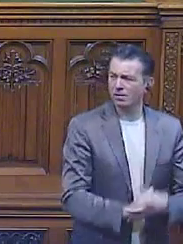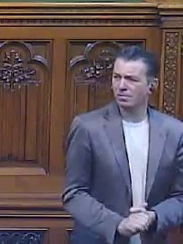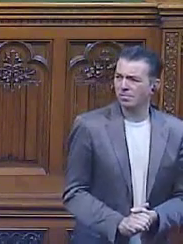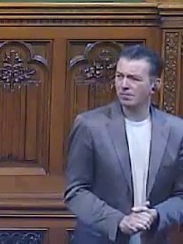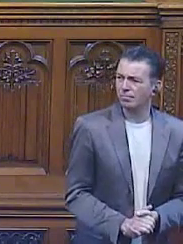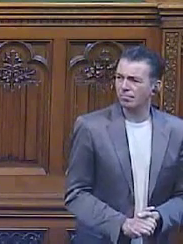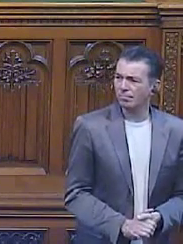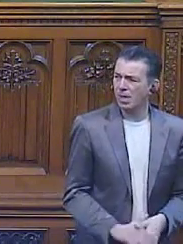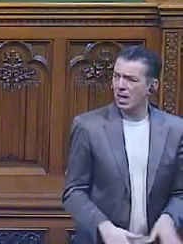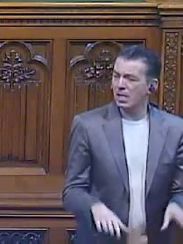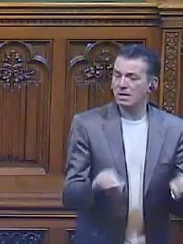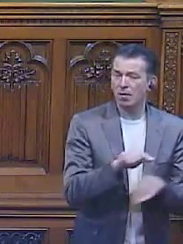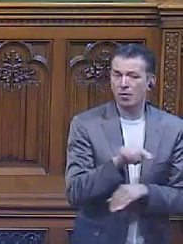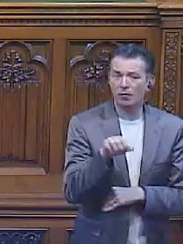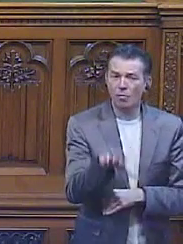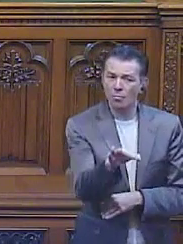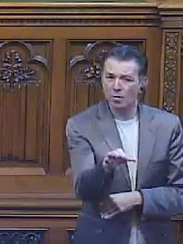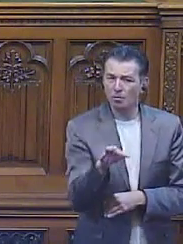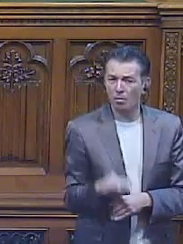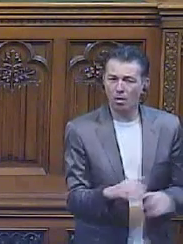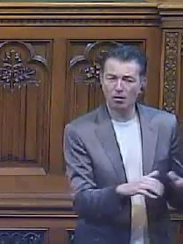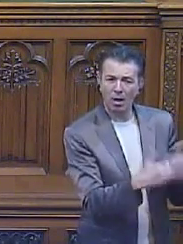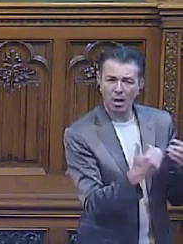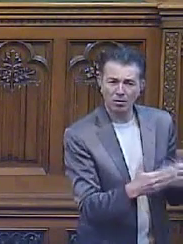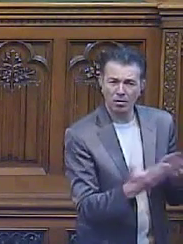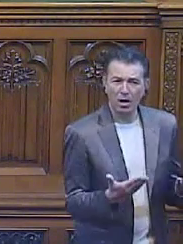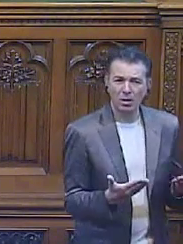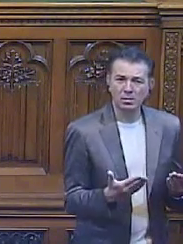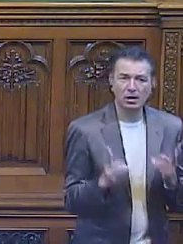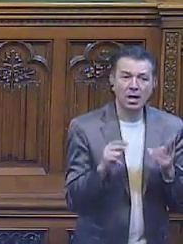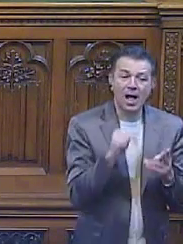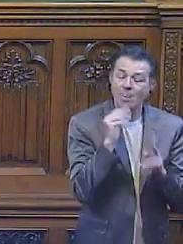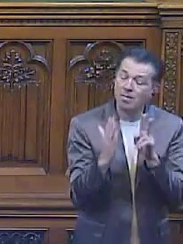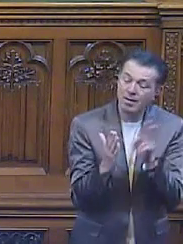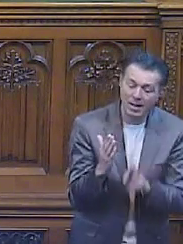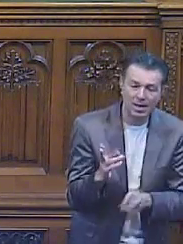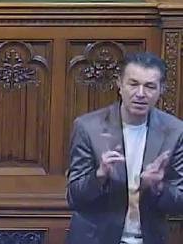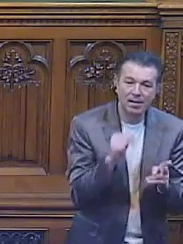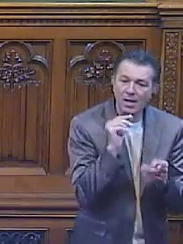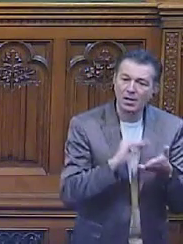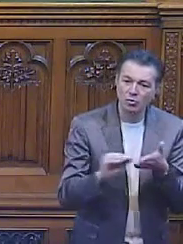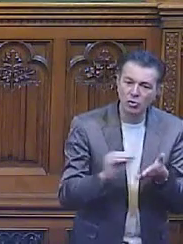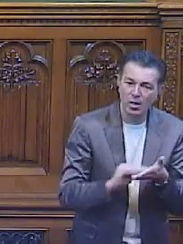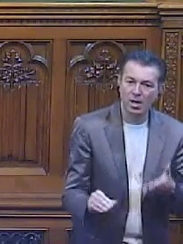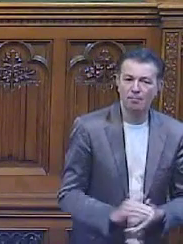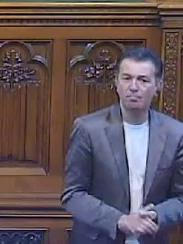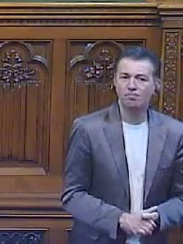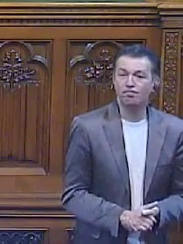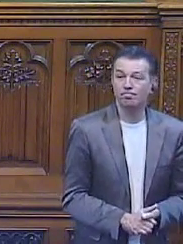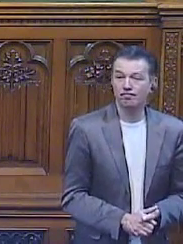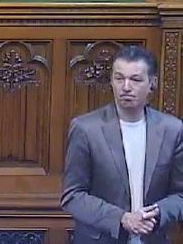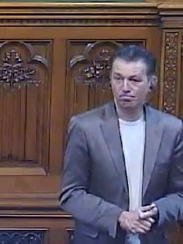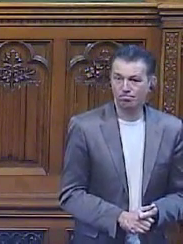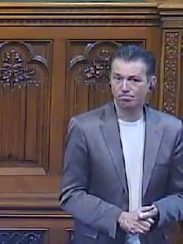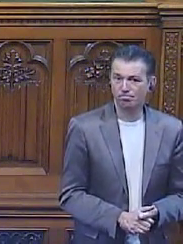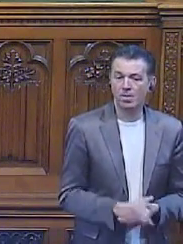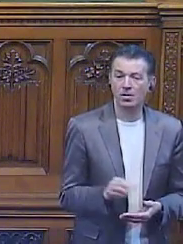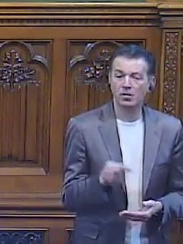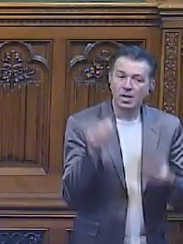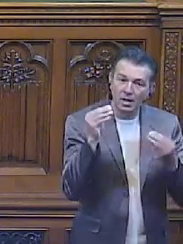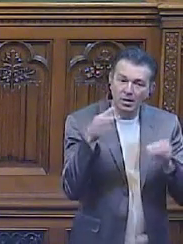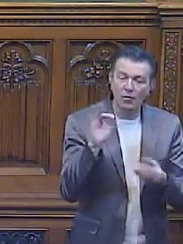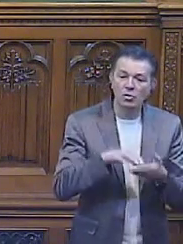Dass 10-15% erzählen mir die Polizisten weder lesen noch schreiben können. Das dürfte so sein. Achso, sehr